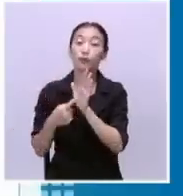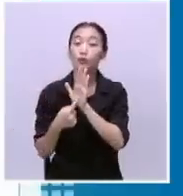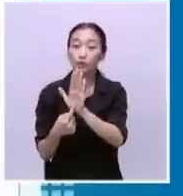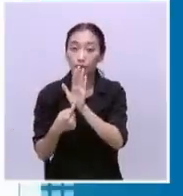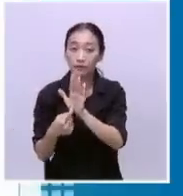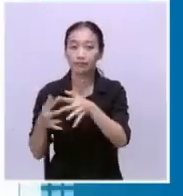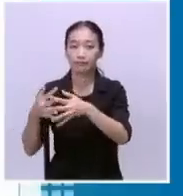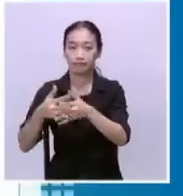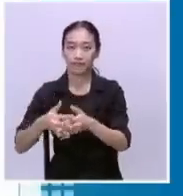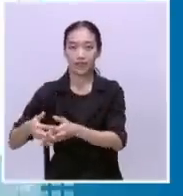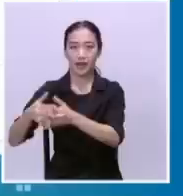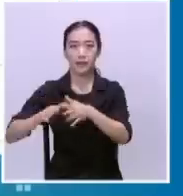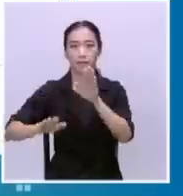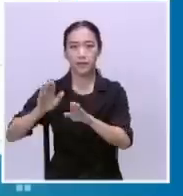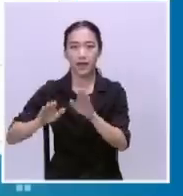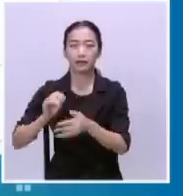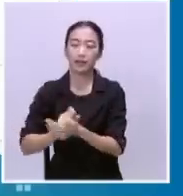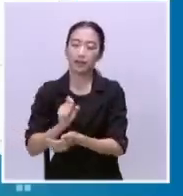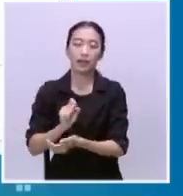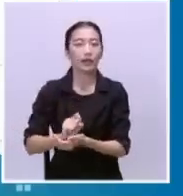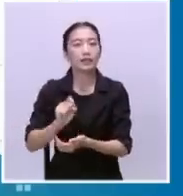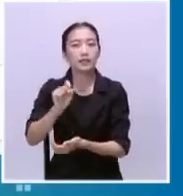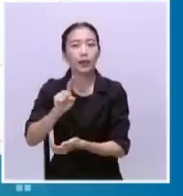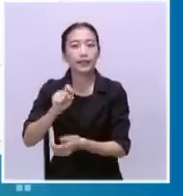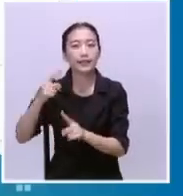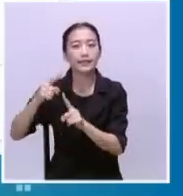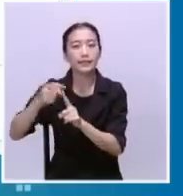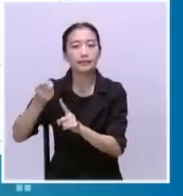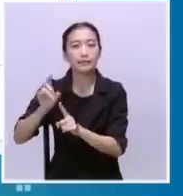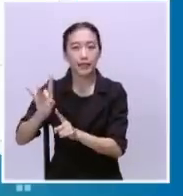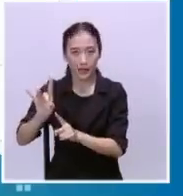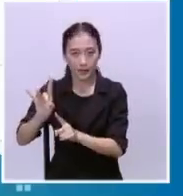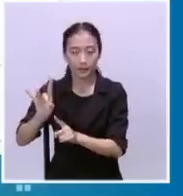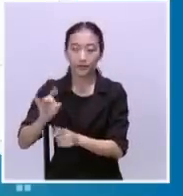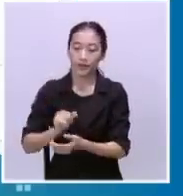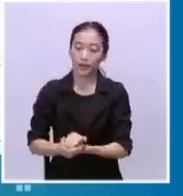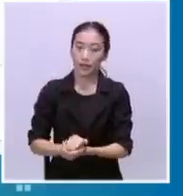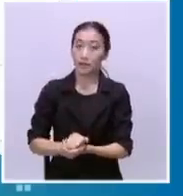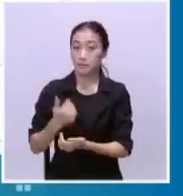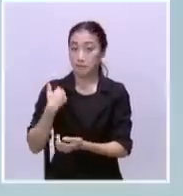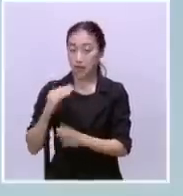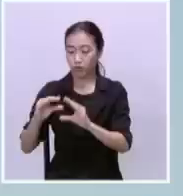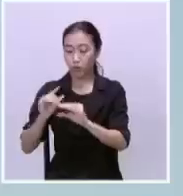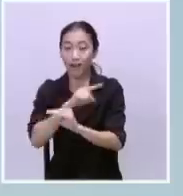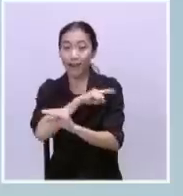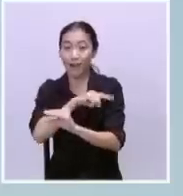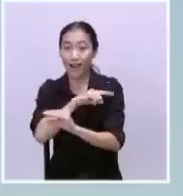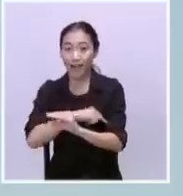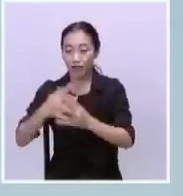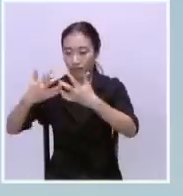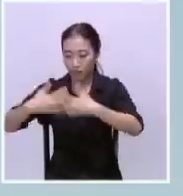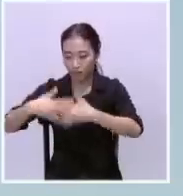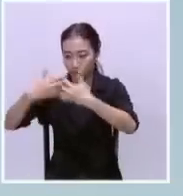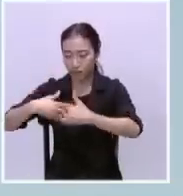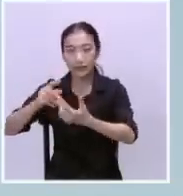ที่สหรัฐอเมริกาในช่วงต้นศตวรรษที่18ค่ะการขยายตัวอย่างรวดเร็วของอุตสาหกรรมฝ้ายในอเมริกาเองก็ทำให้มี